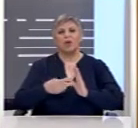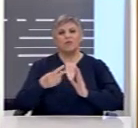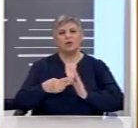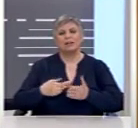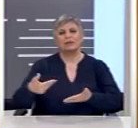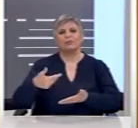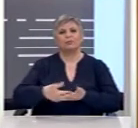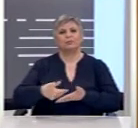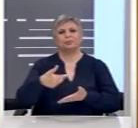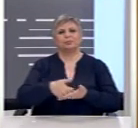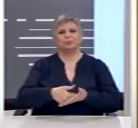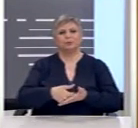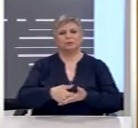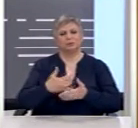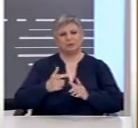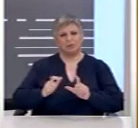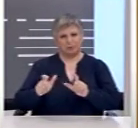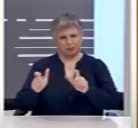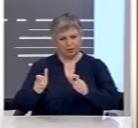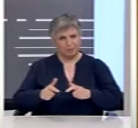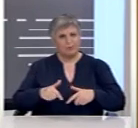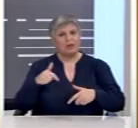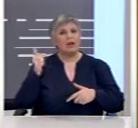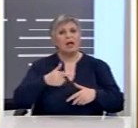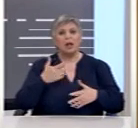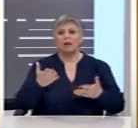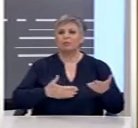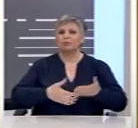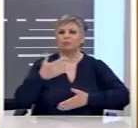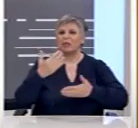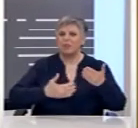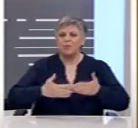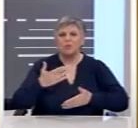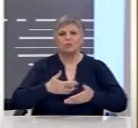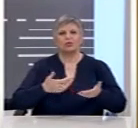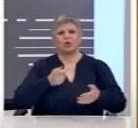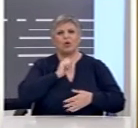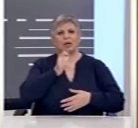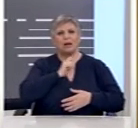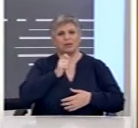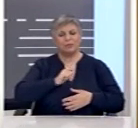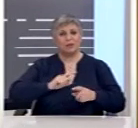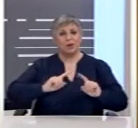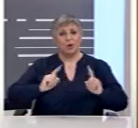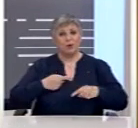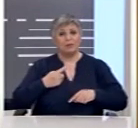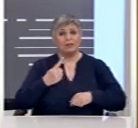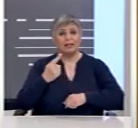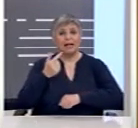για πρόσβηση, αλλά και με βοήθεια των εκπροσώπων του τύπου που σεβάστηκαν και έμεινε αυτή η διαδικασία επί 1,5